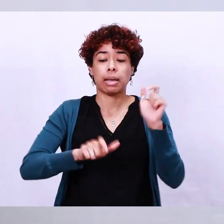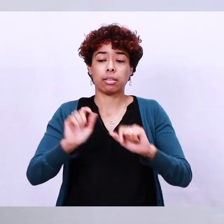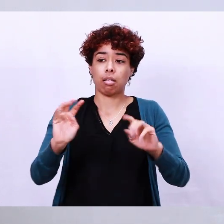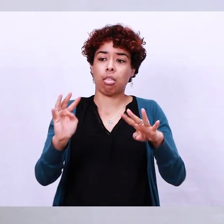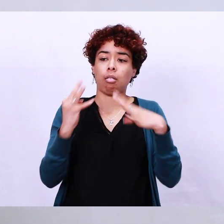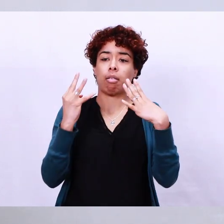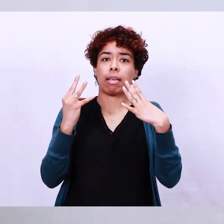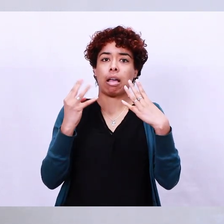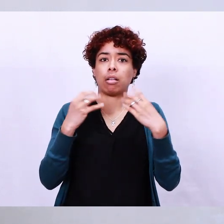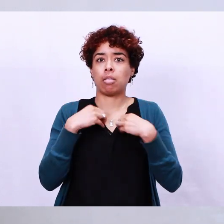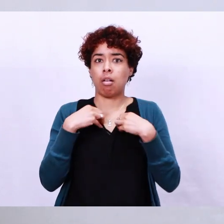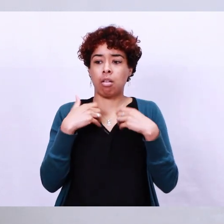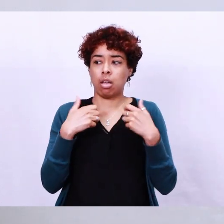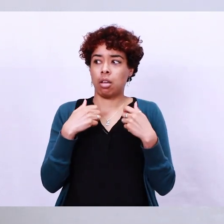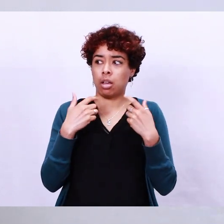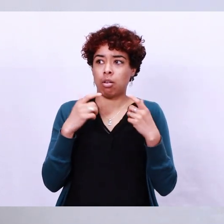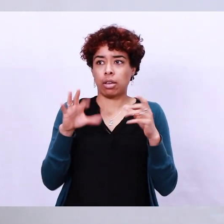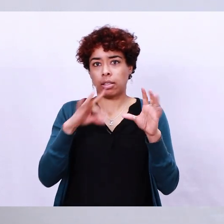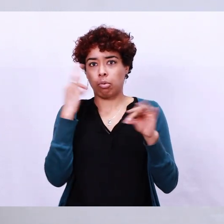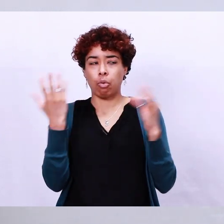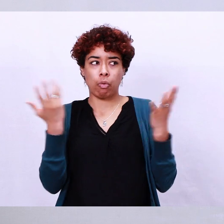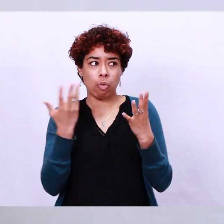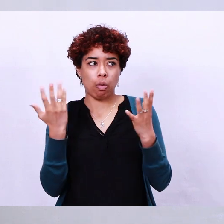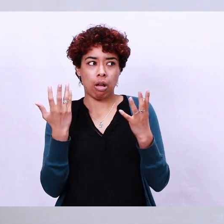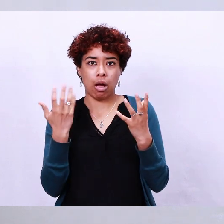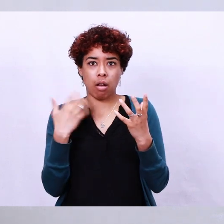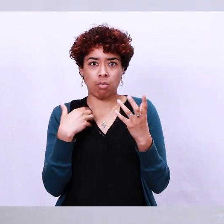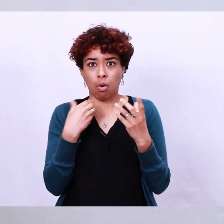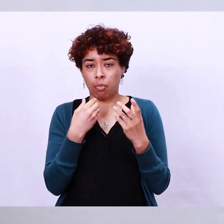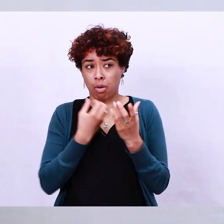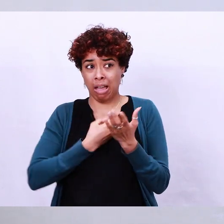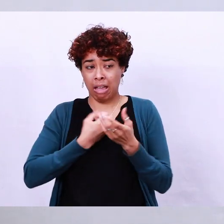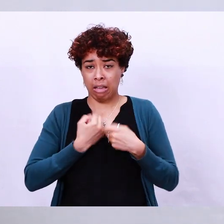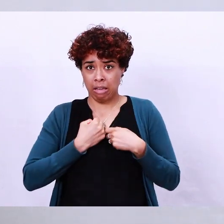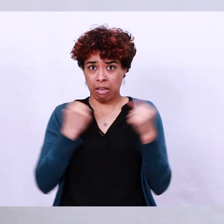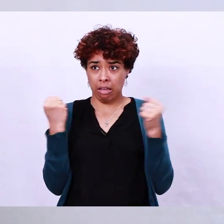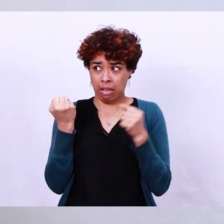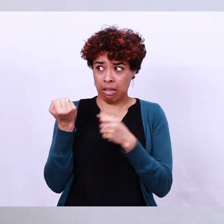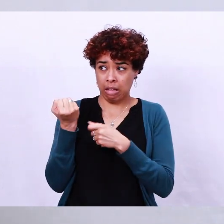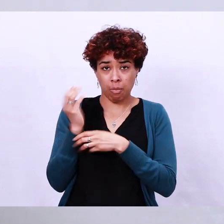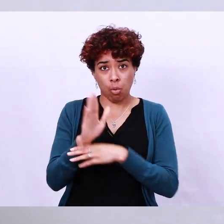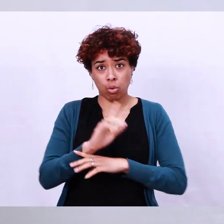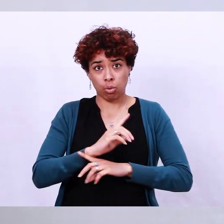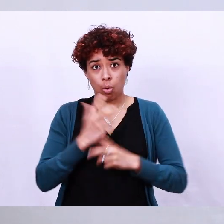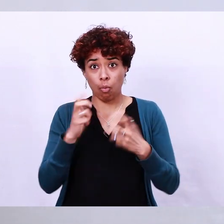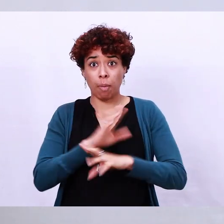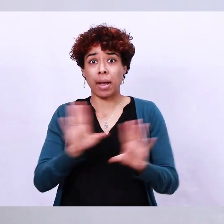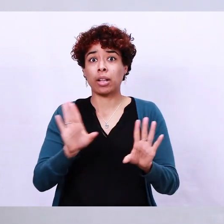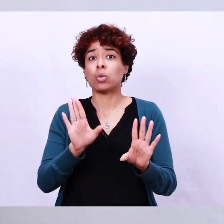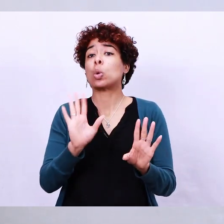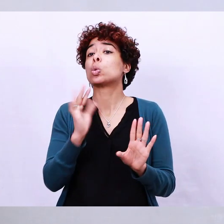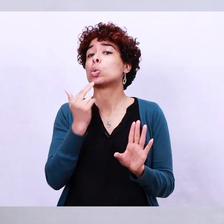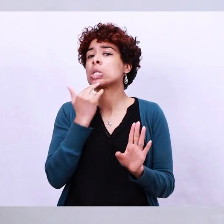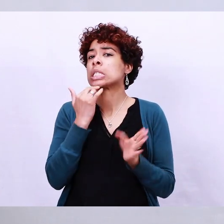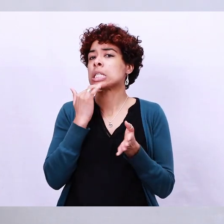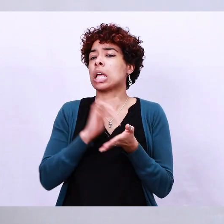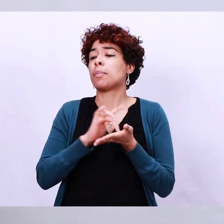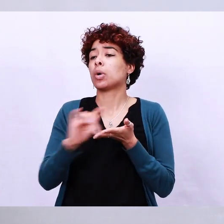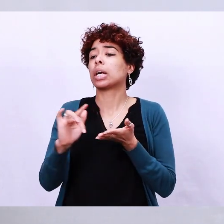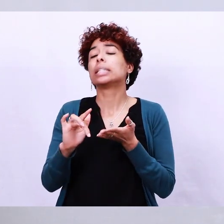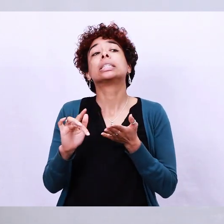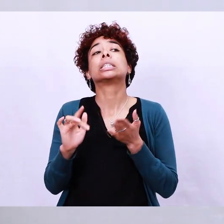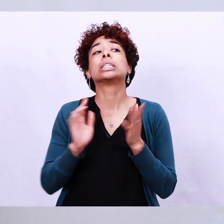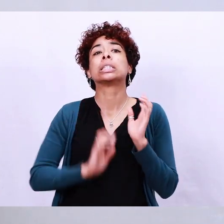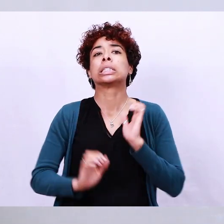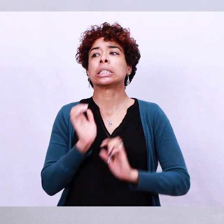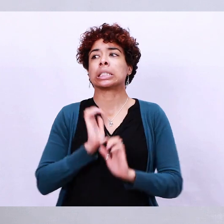les autres vont découvrir de nous-mêmes, que parfois, on ne voudrait pas qu'ils découvrent. Et parfois, certains usent d'hypocrisie de cette manière-là, à dire, je